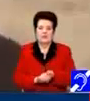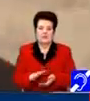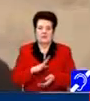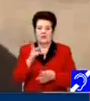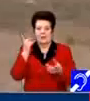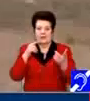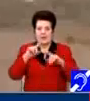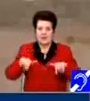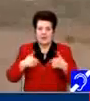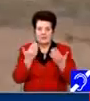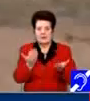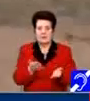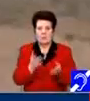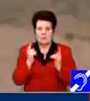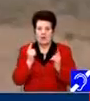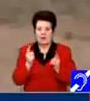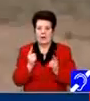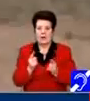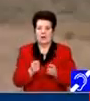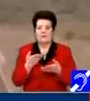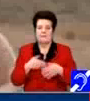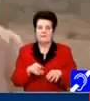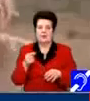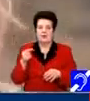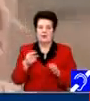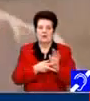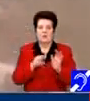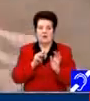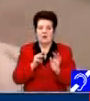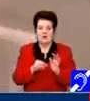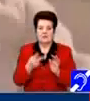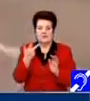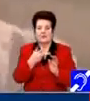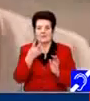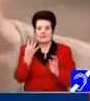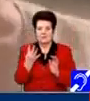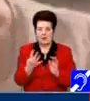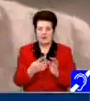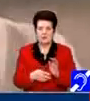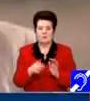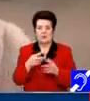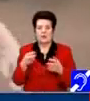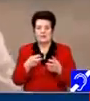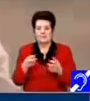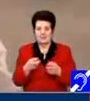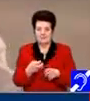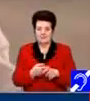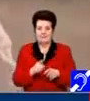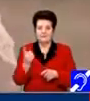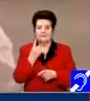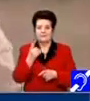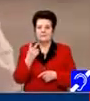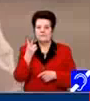de creația lui. Marele actor s-a născut la 9 martie 1934 în satul Glingeni, raionul Rezina. A fost unul dintre